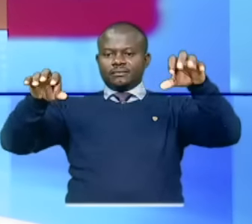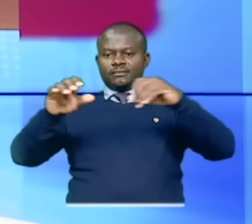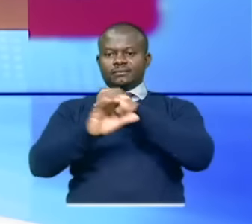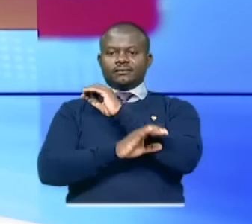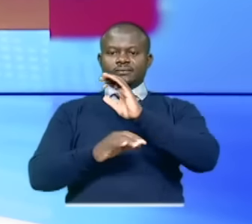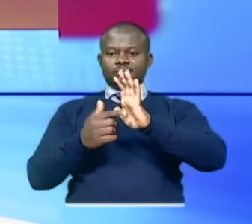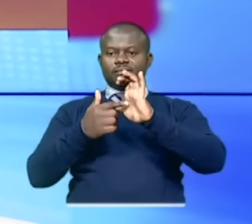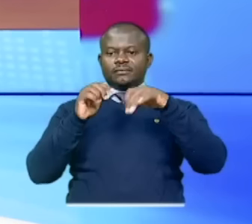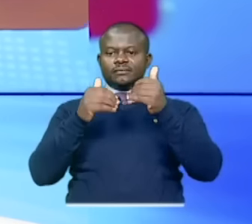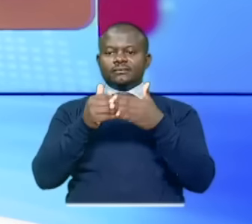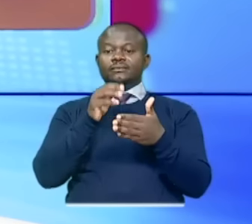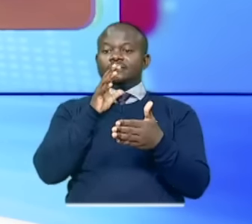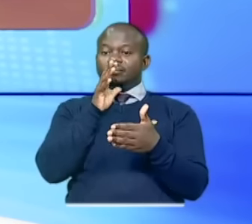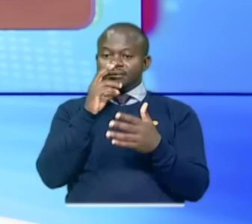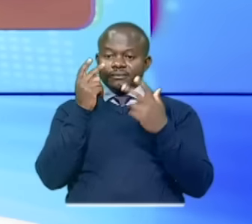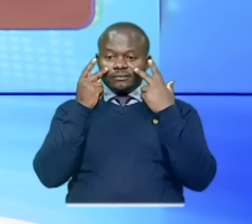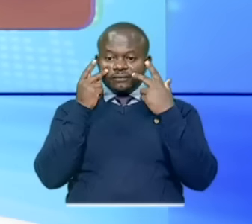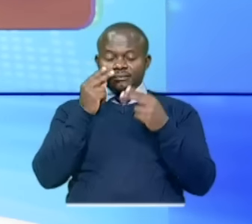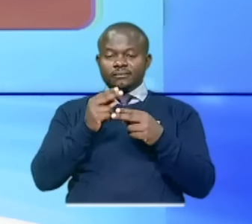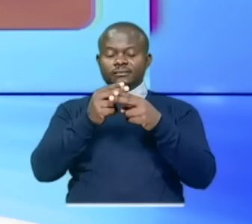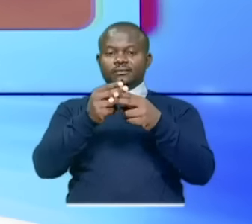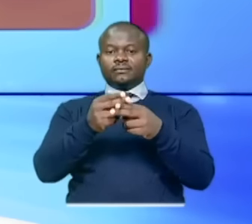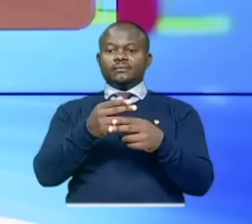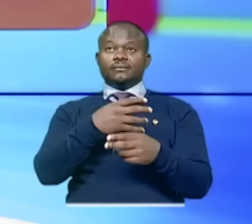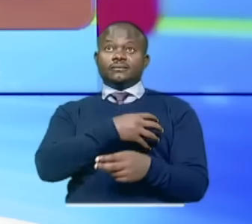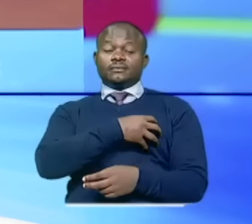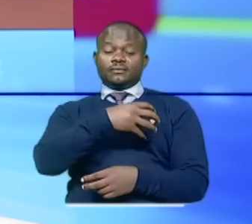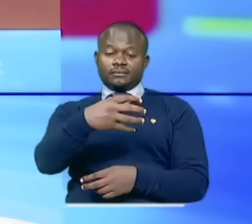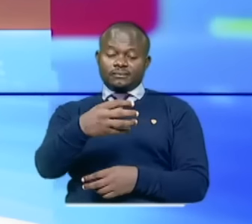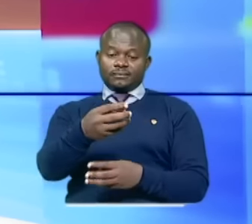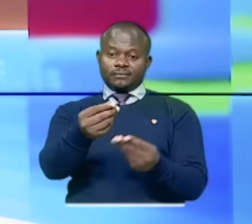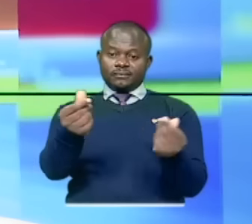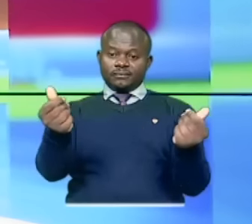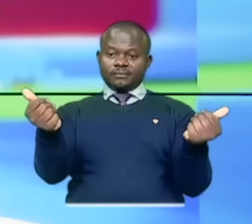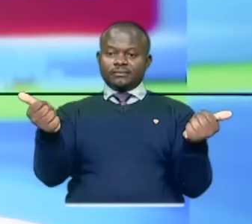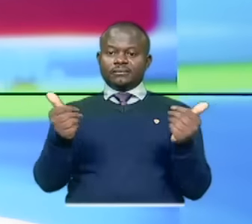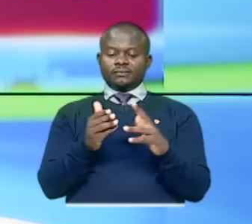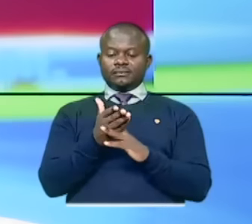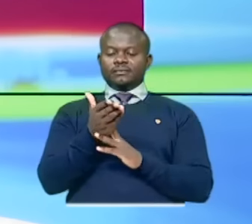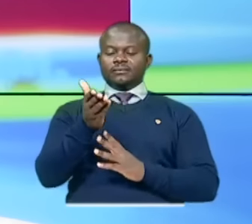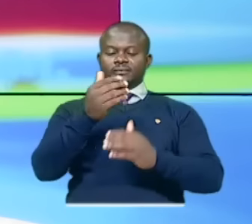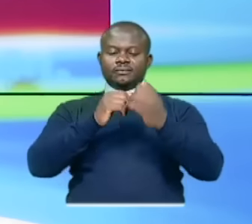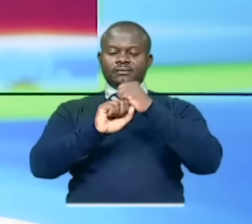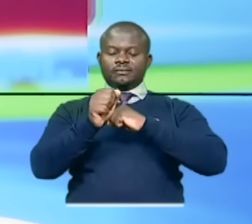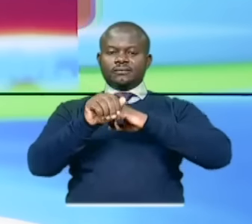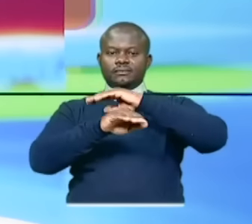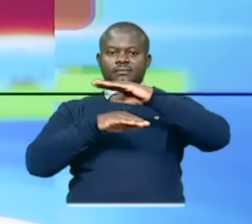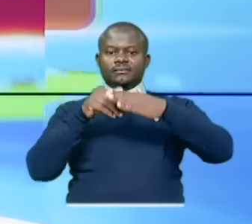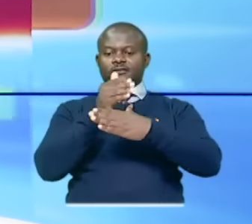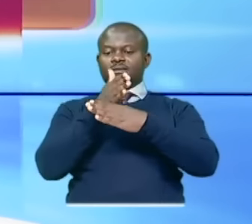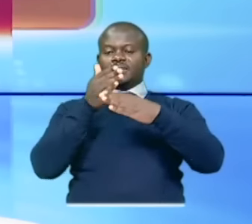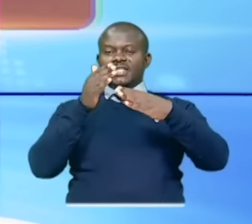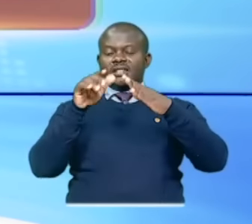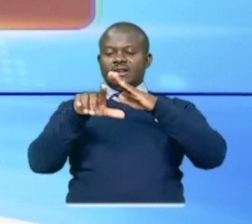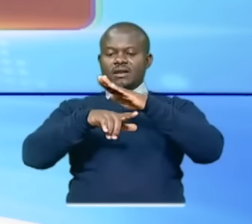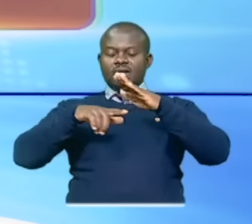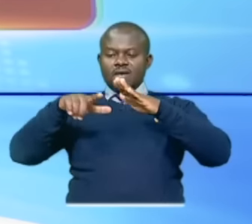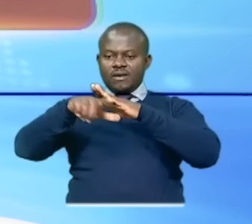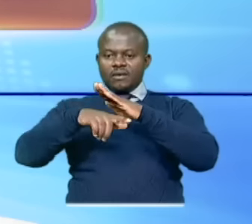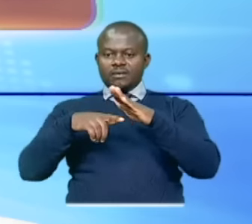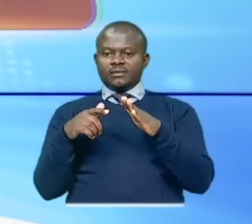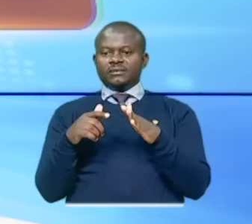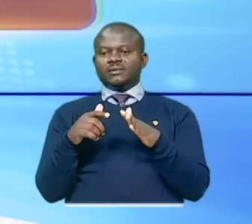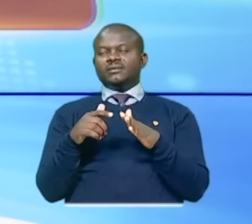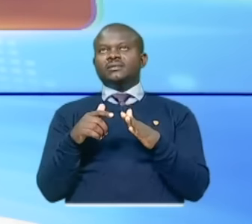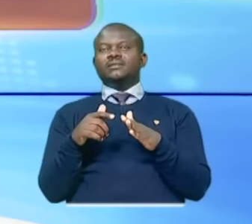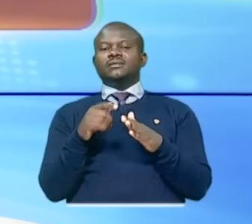bagaragaza ko batinda kubona ingurane y'imitungo yabo yangijwe ahanyujijwe ibikorwa remezo, Minisiteri y'Ubutegetsi bw'Igihugu